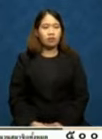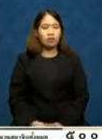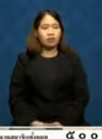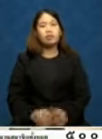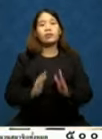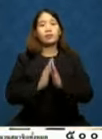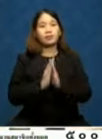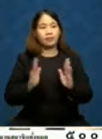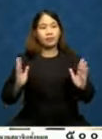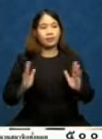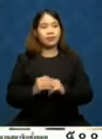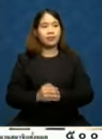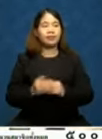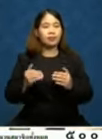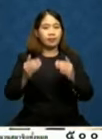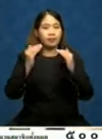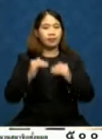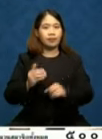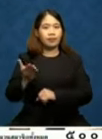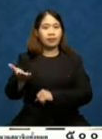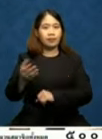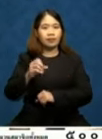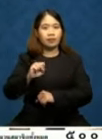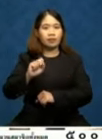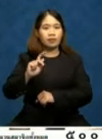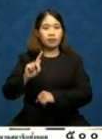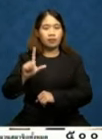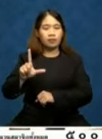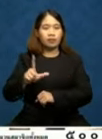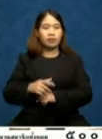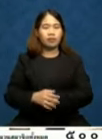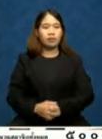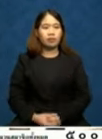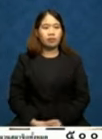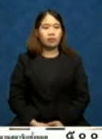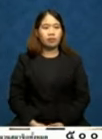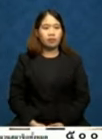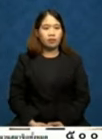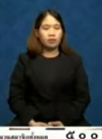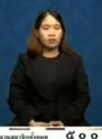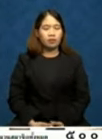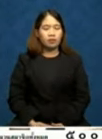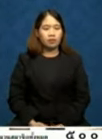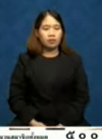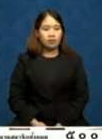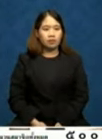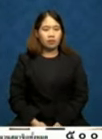ขอบคุณครับต่อไปก็เชิญคุณสกลสุนทรวณิชกิจครับ